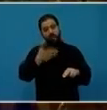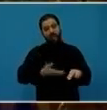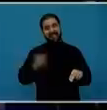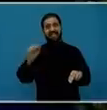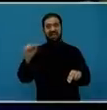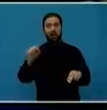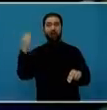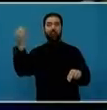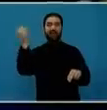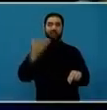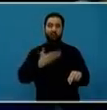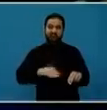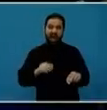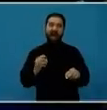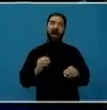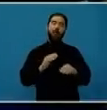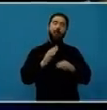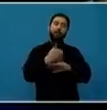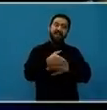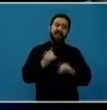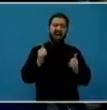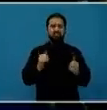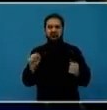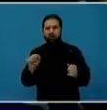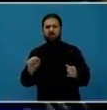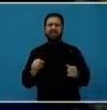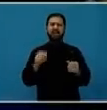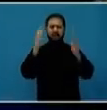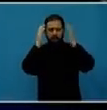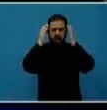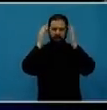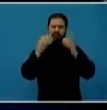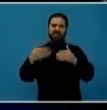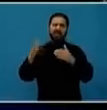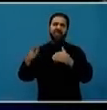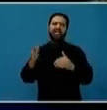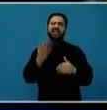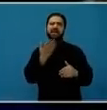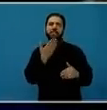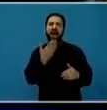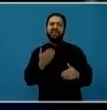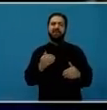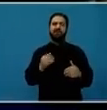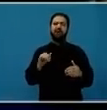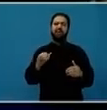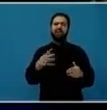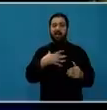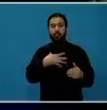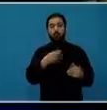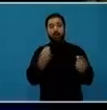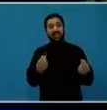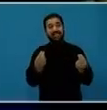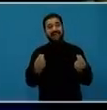prin anumite necazuri care vin asupra noastră cu încădința Lui să ne îndepărteze de patim, să ne